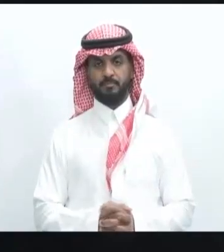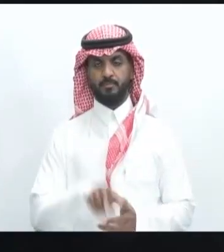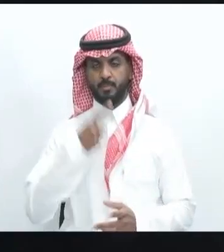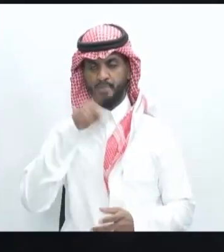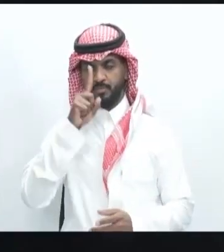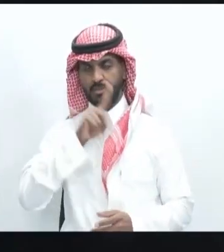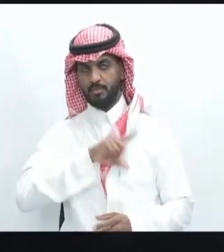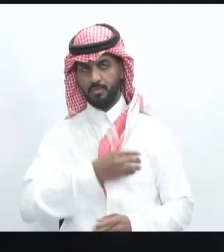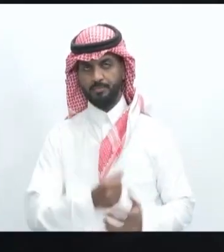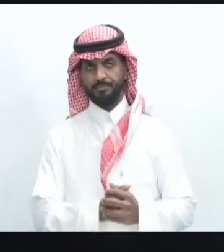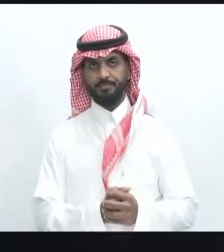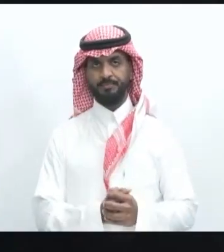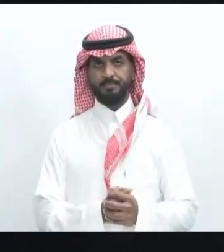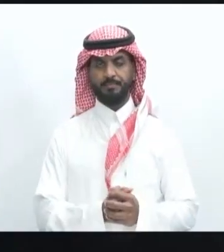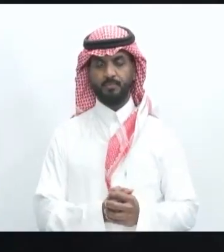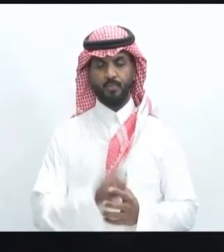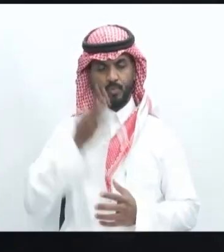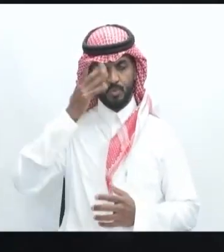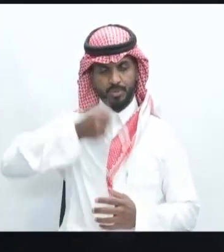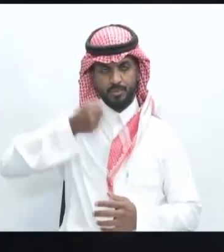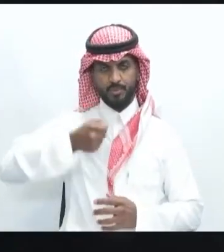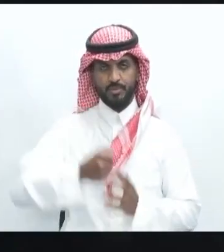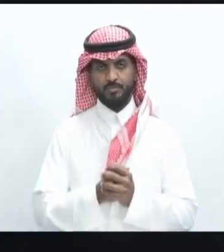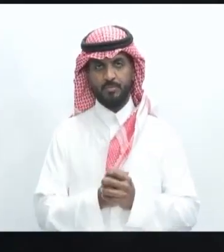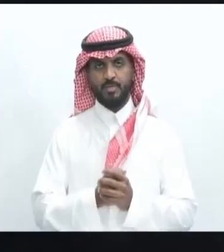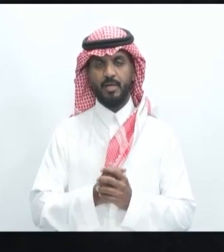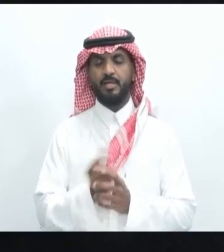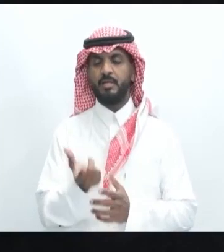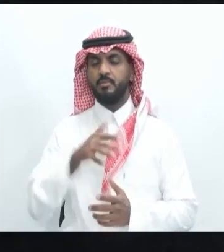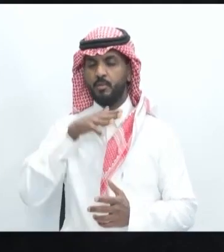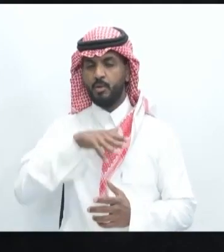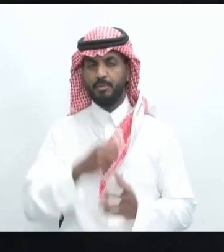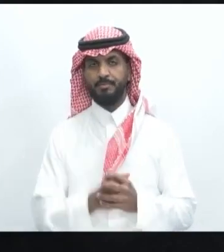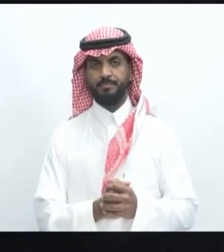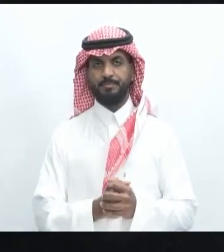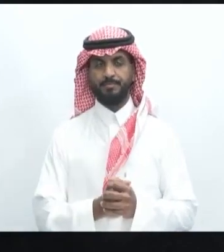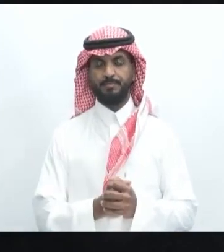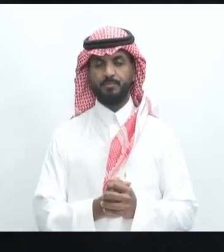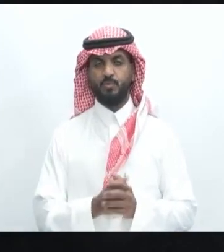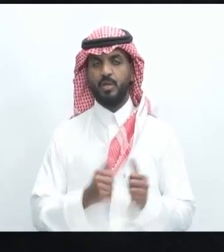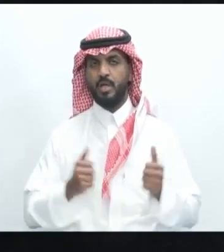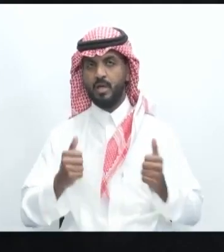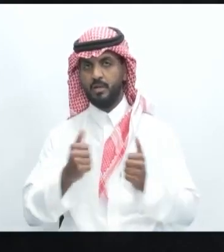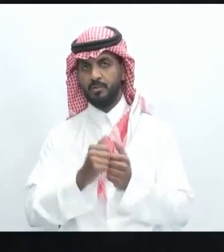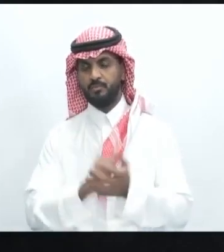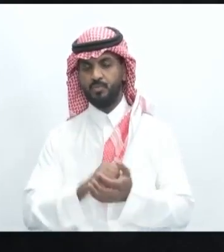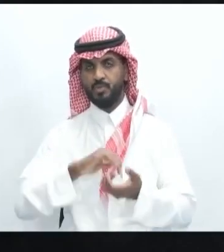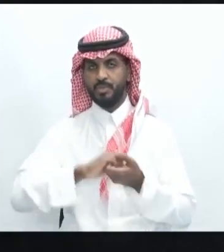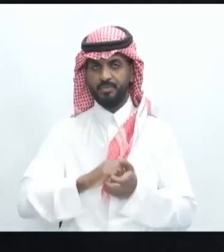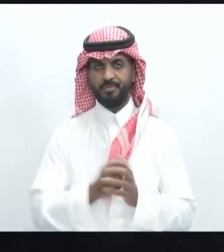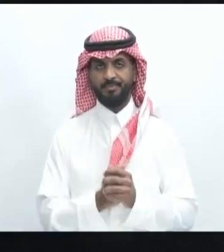بسم الله الرحمن الرحيم والصلاه والسلام على سيدنا محمد وعلى اله